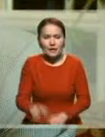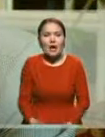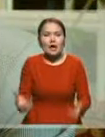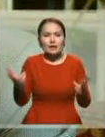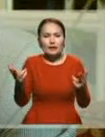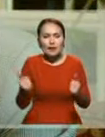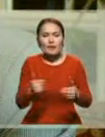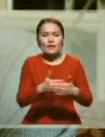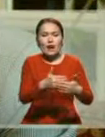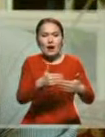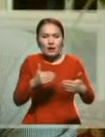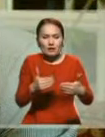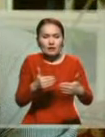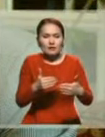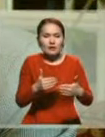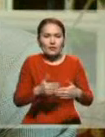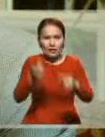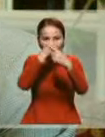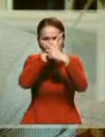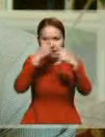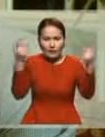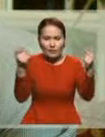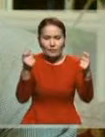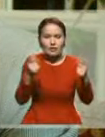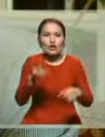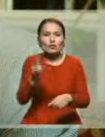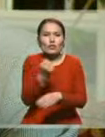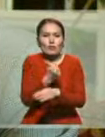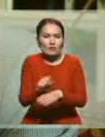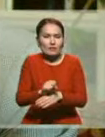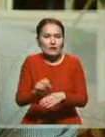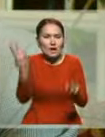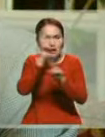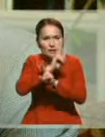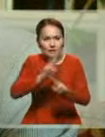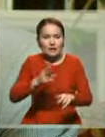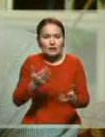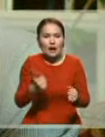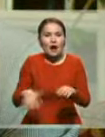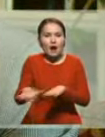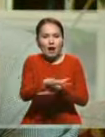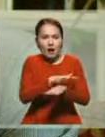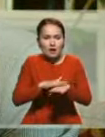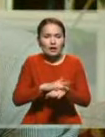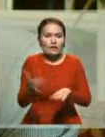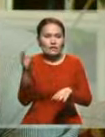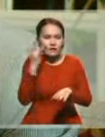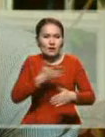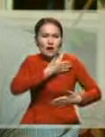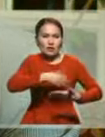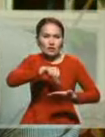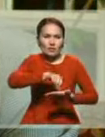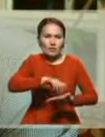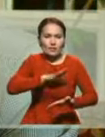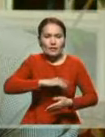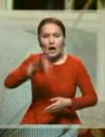Әрине, алдын ала қандай да болжамдар айту қиын. Дегенмен халық елдің тұрақтылығы үшін дауыс беретініне сенімдімін. Менің ойымша, бұл таңдау алдағы уақытта